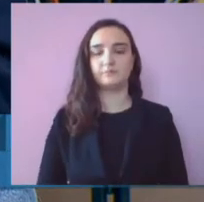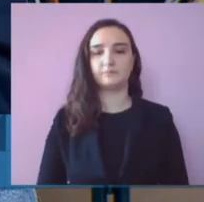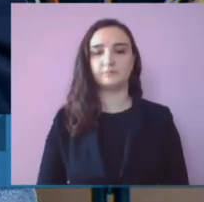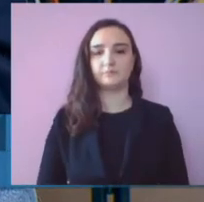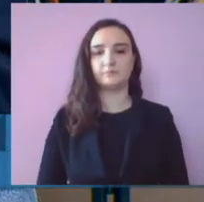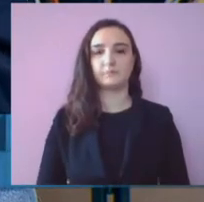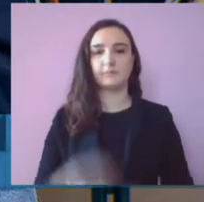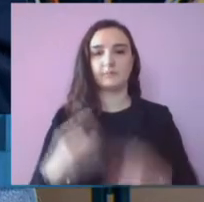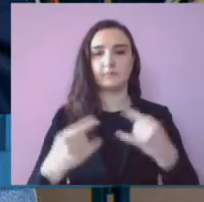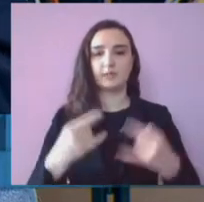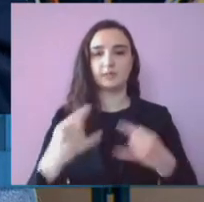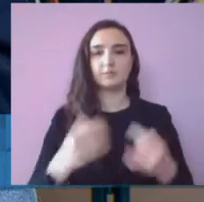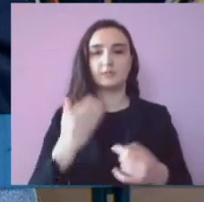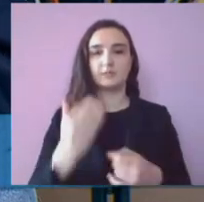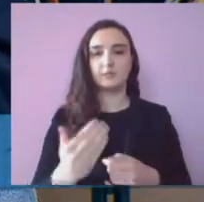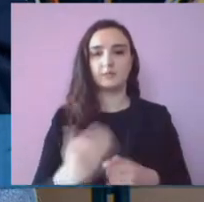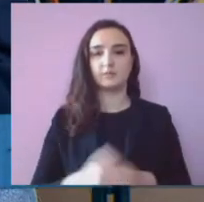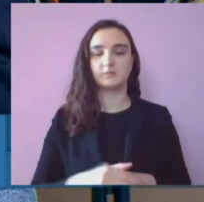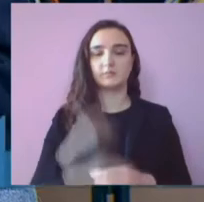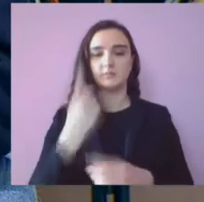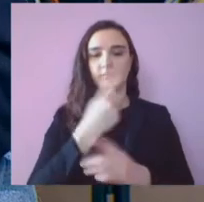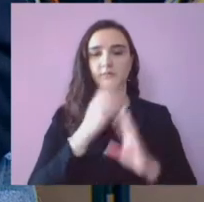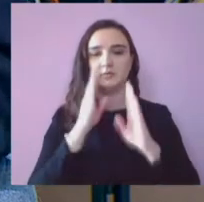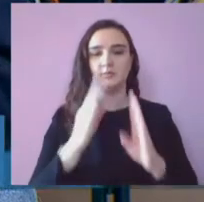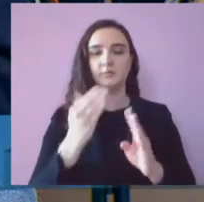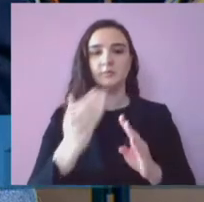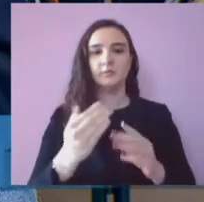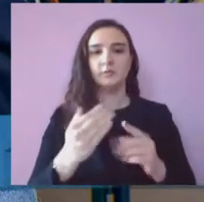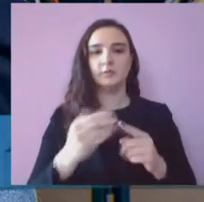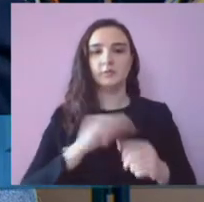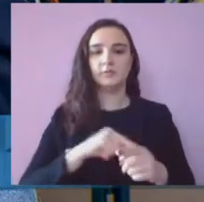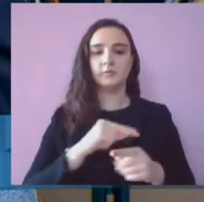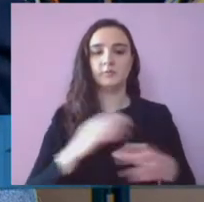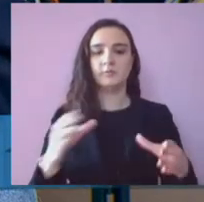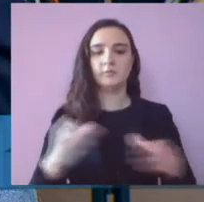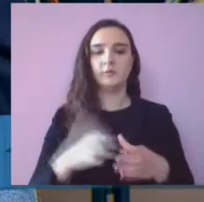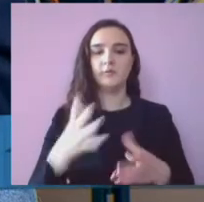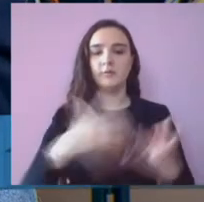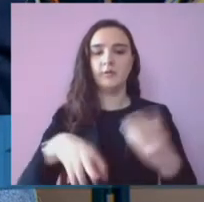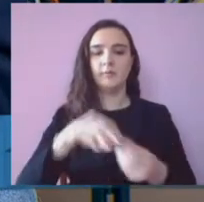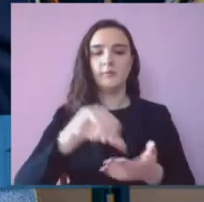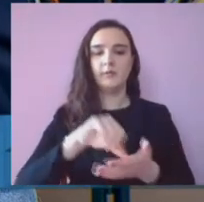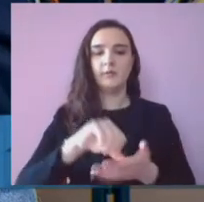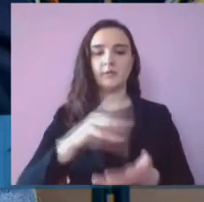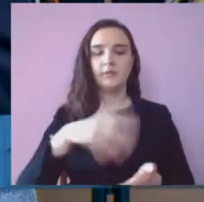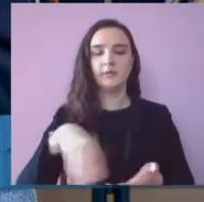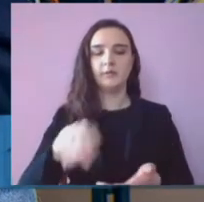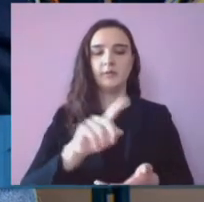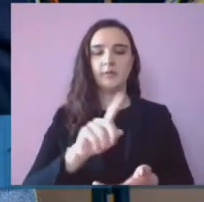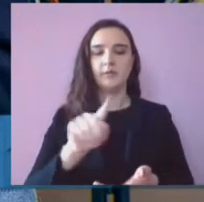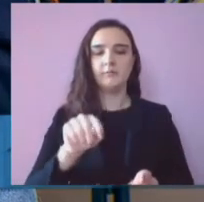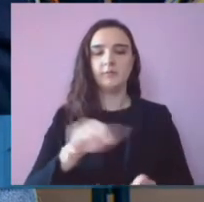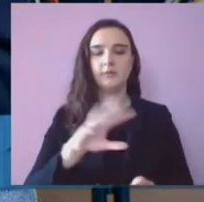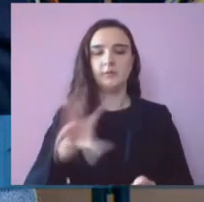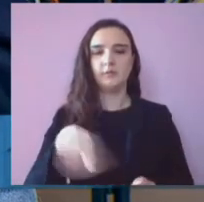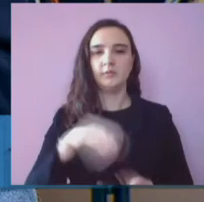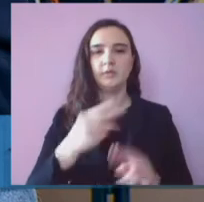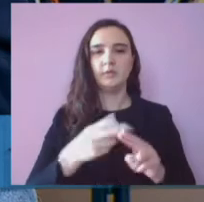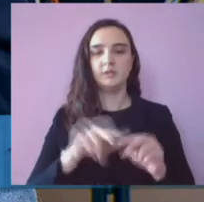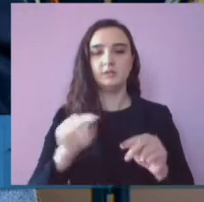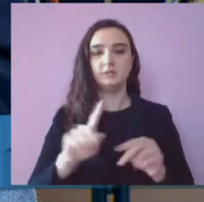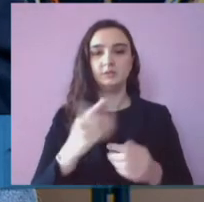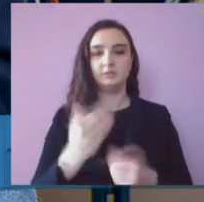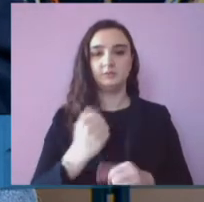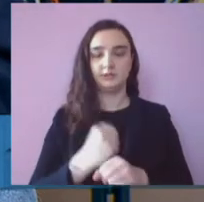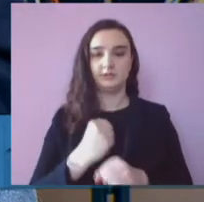გადაცემას, თქვენ პირადად თქვენ ტექნიკურ პერსონალს, ყველა მონაწილეს, რამე თუ ეს რასაც თქვენ